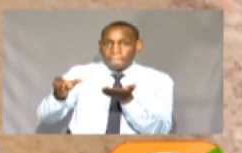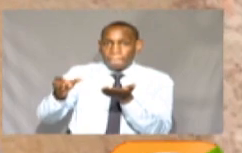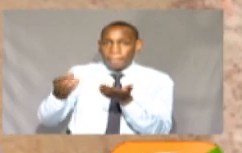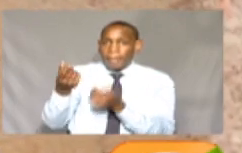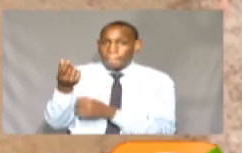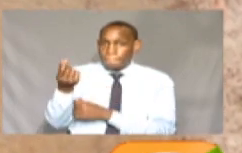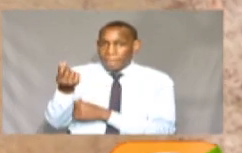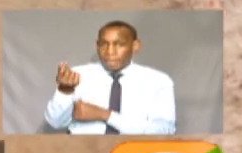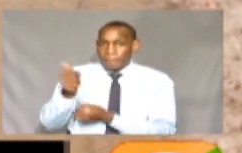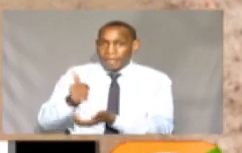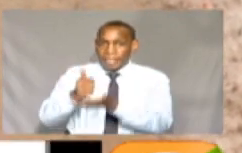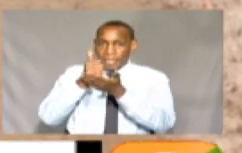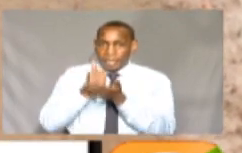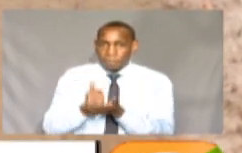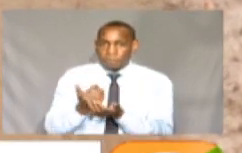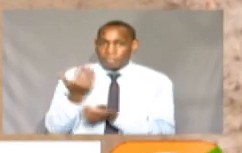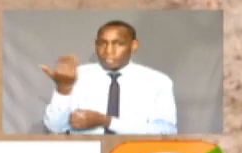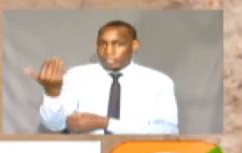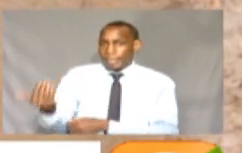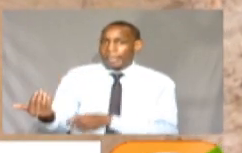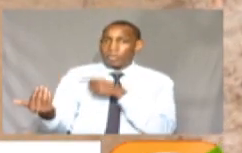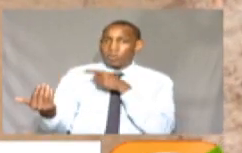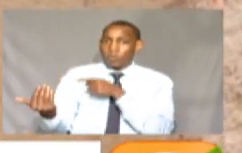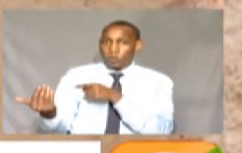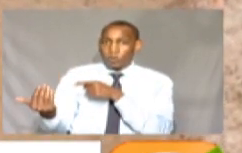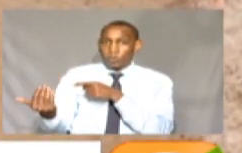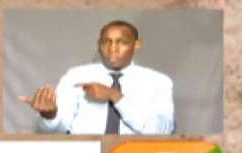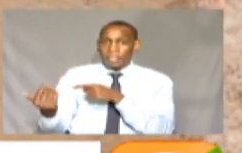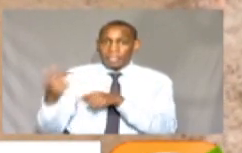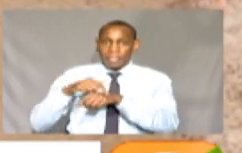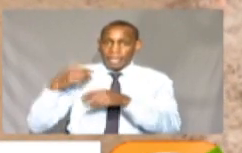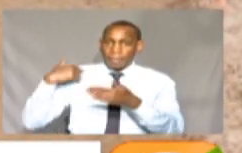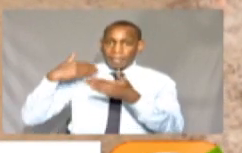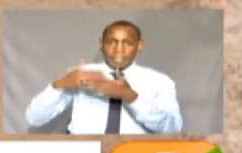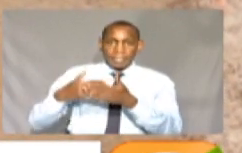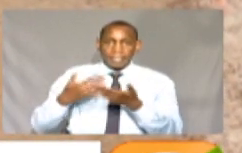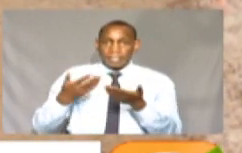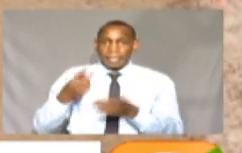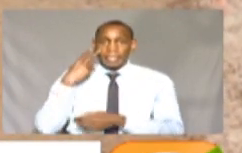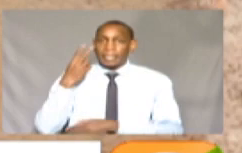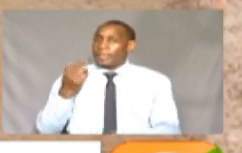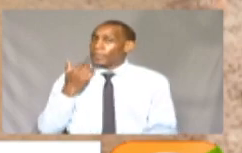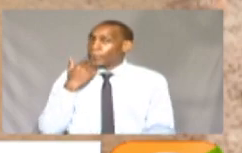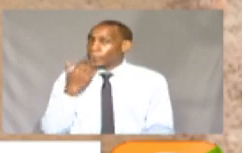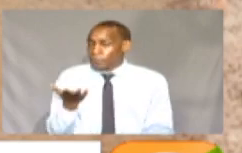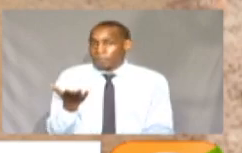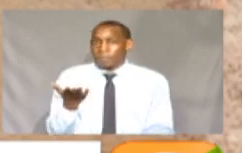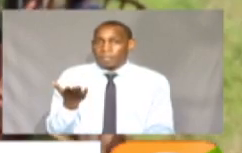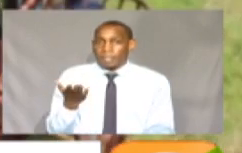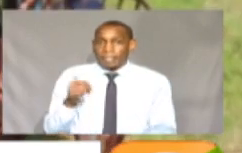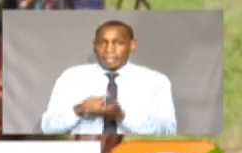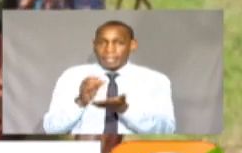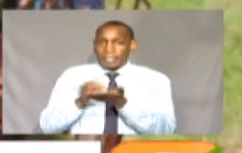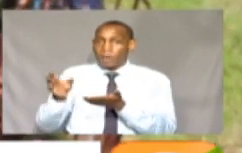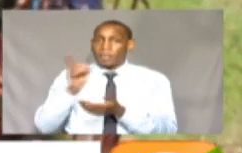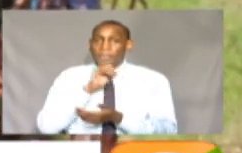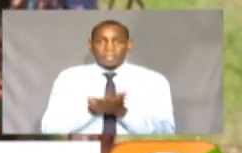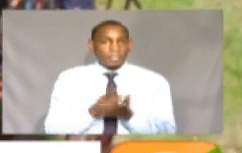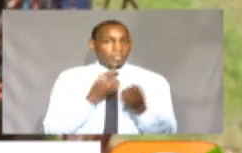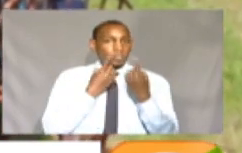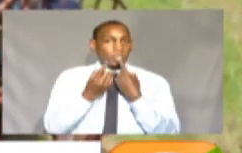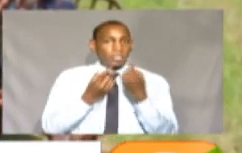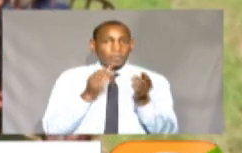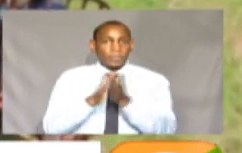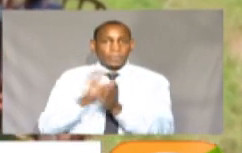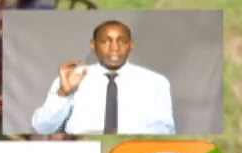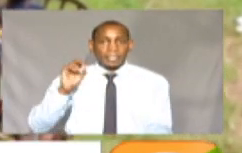pesa ya kusaidia mtoto. Hizo kitu paka saizi hatuoni chochote yenye ametupea. Akizungumza na